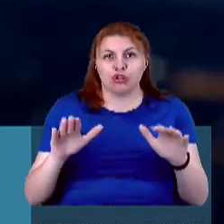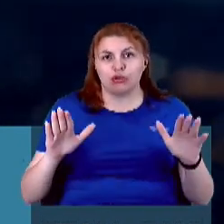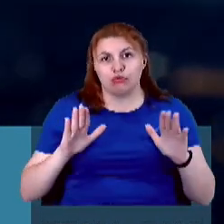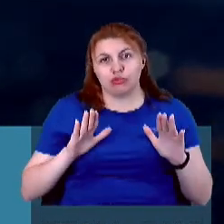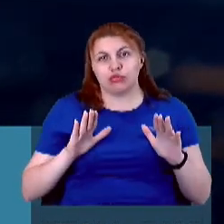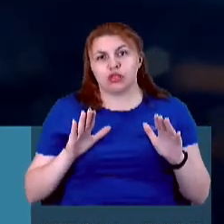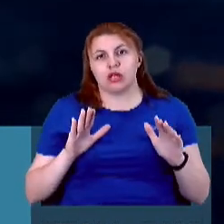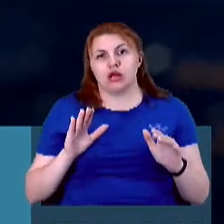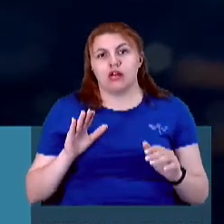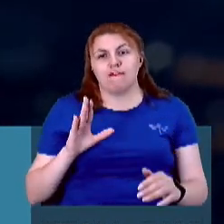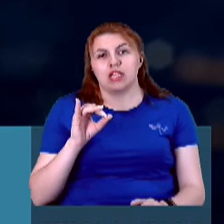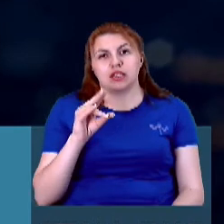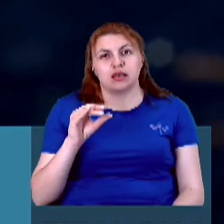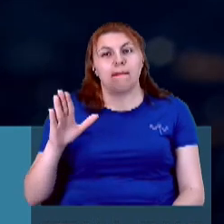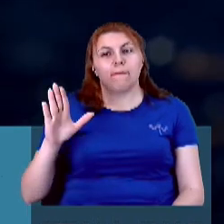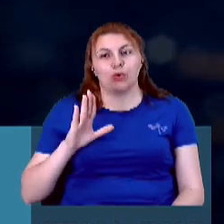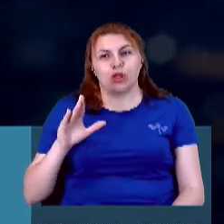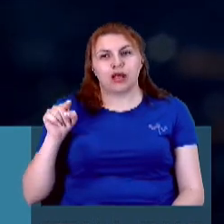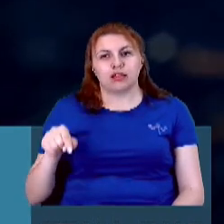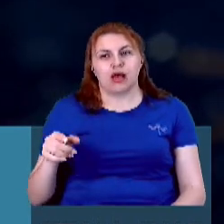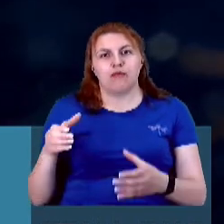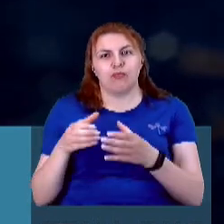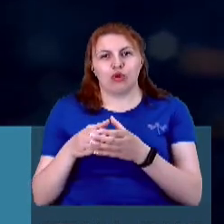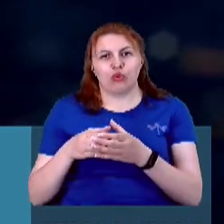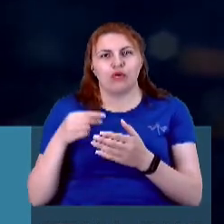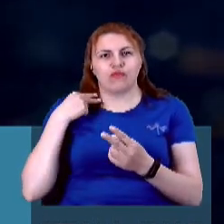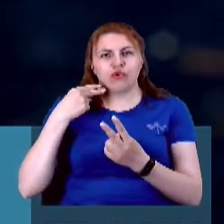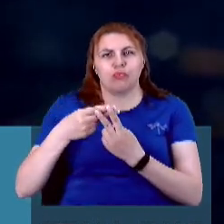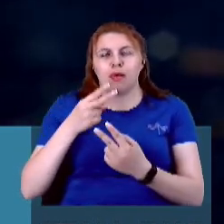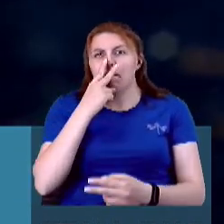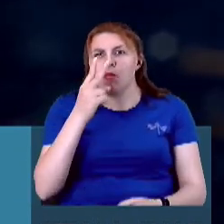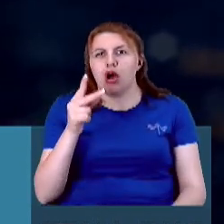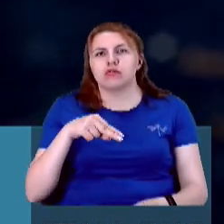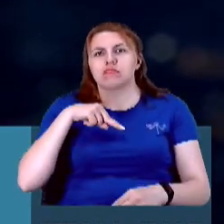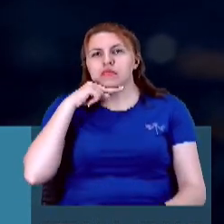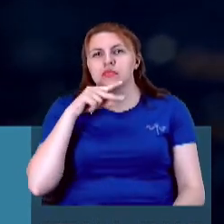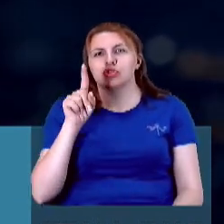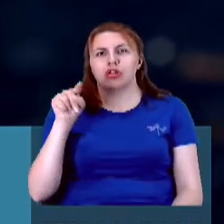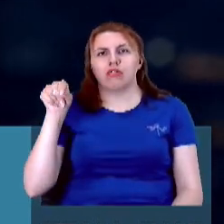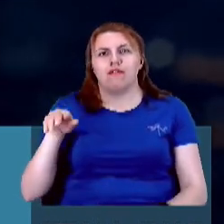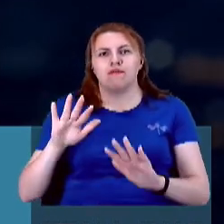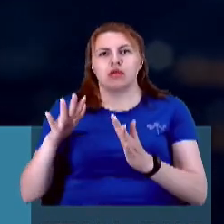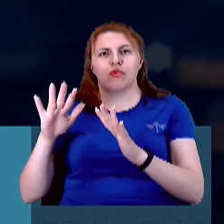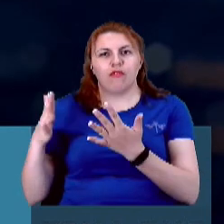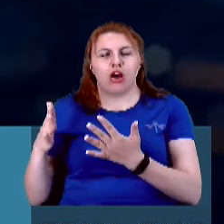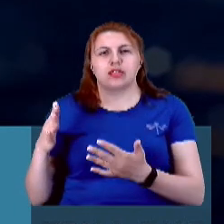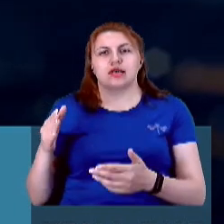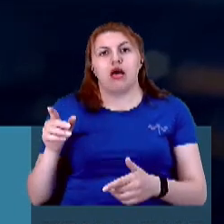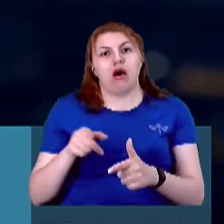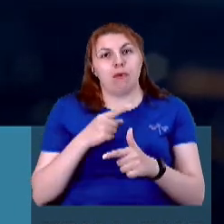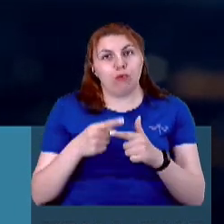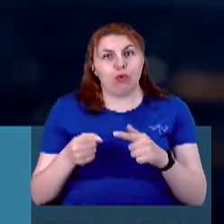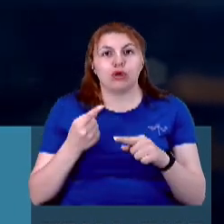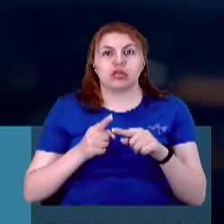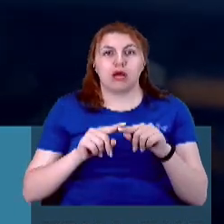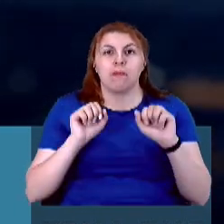Республіки, адже Валентина перебувала там і бачила те, що відбувається у катівнях так званої ДНР, або це може